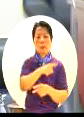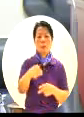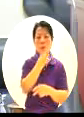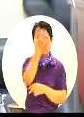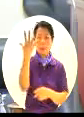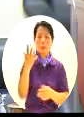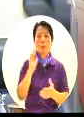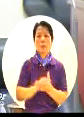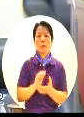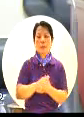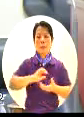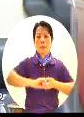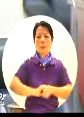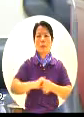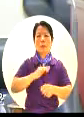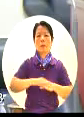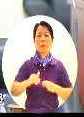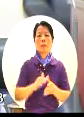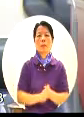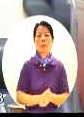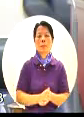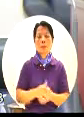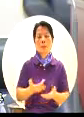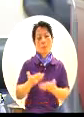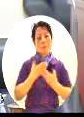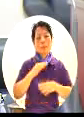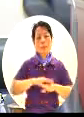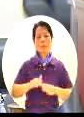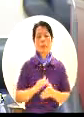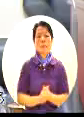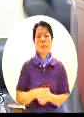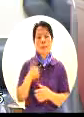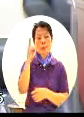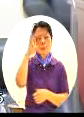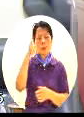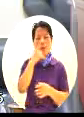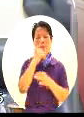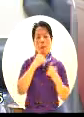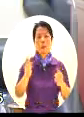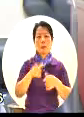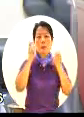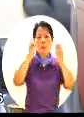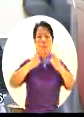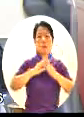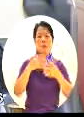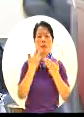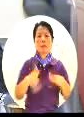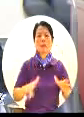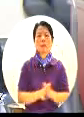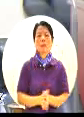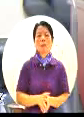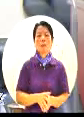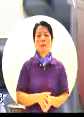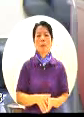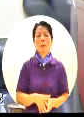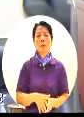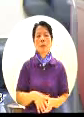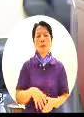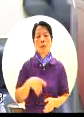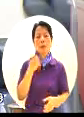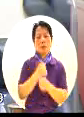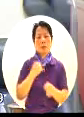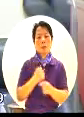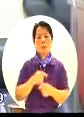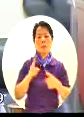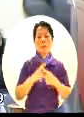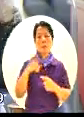友们一定。能够接受哈，能够创造我们高雄市很多的就业人才了